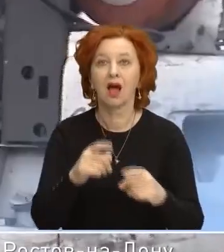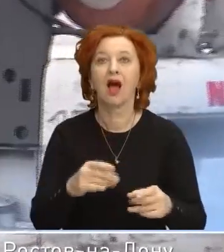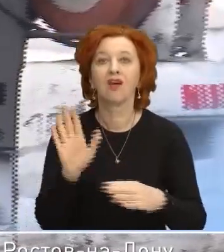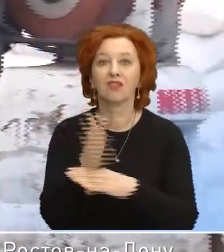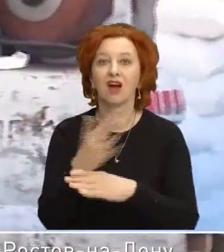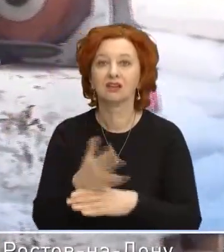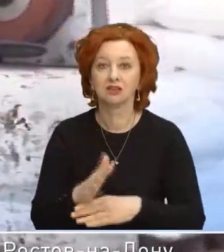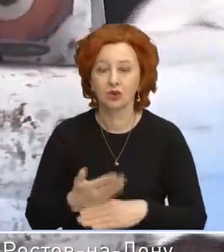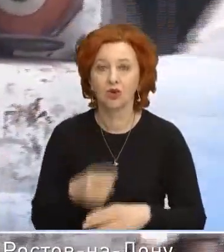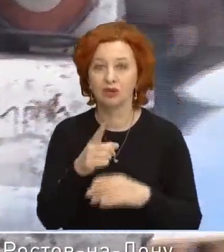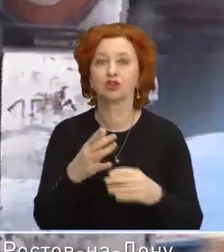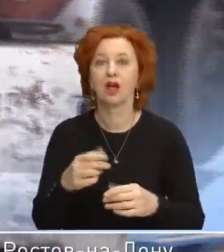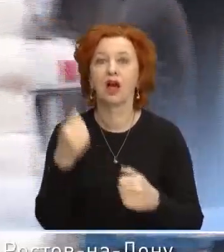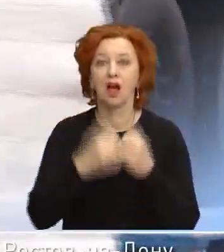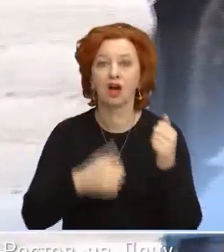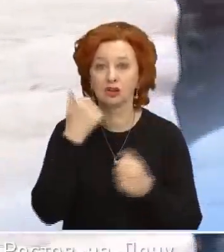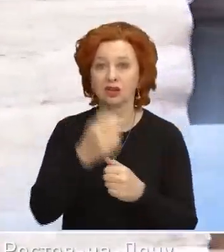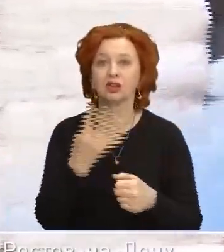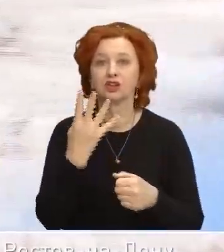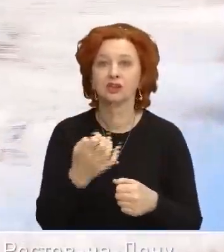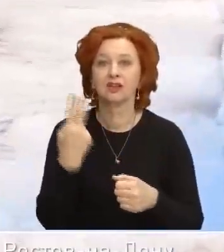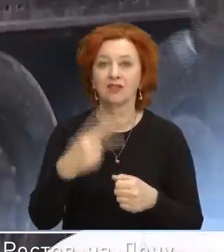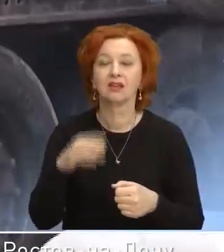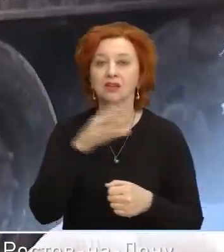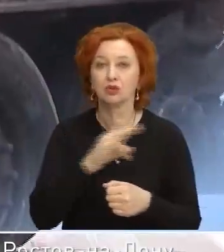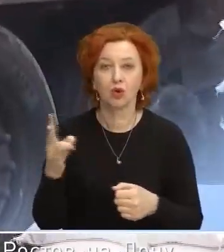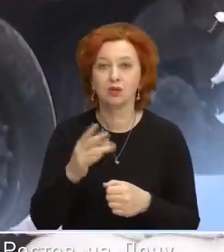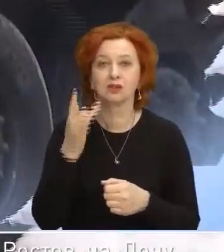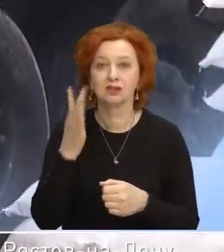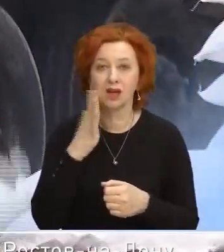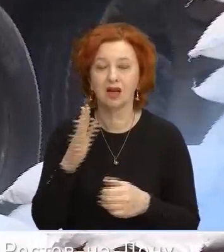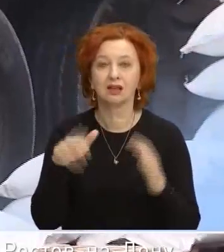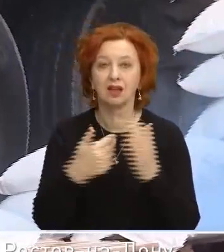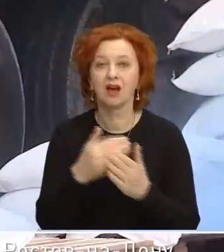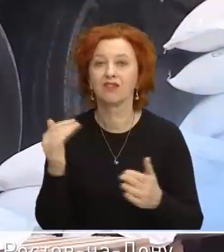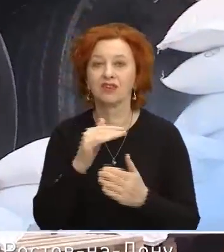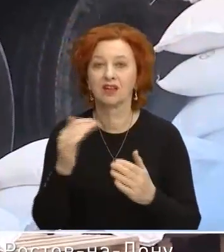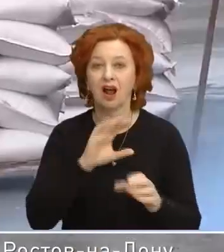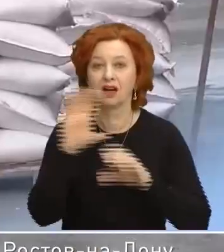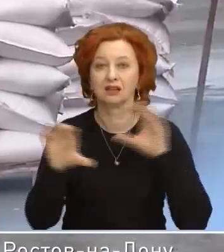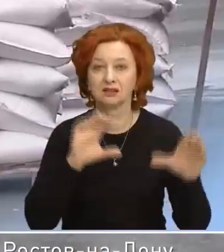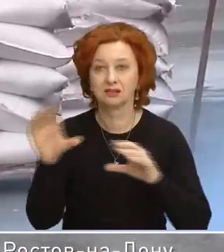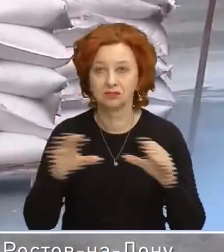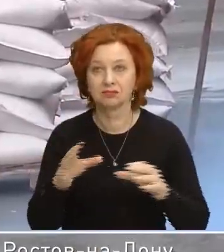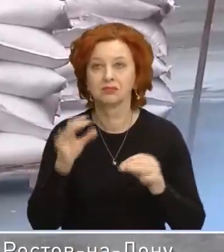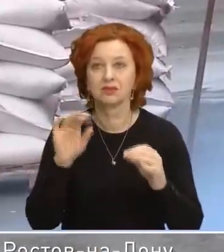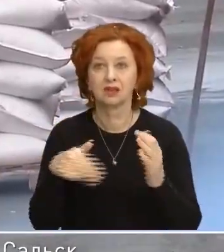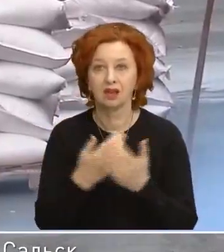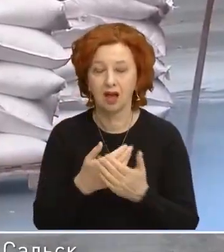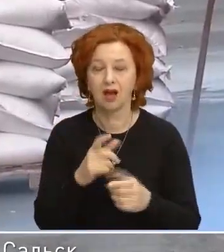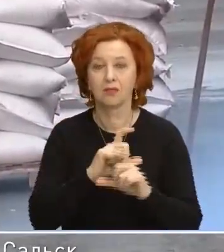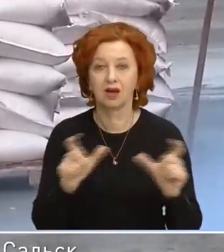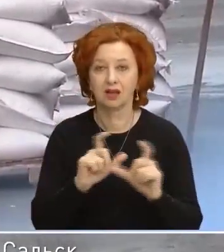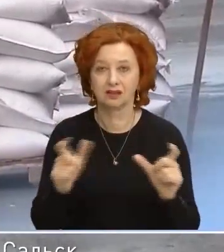фасовочное предприятие ежегодно отгружает 420 тонн сахара для федеральных сетей и около сотни тонн в локальные